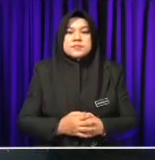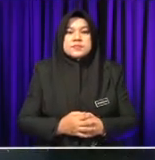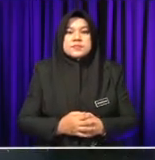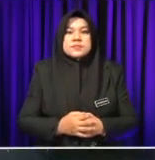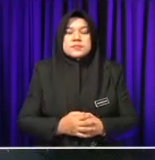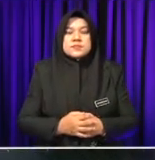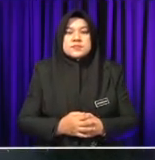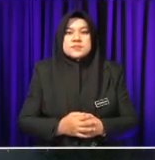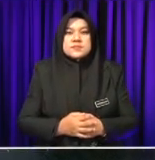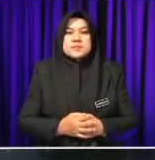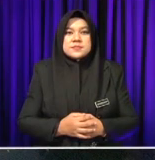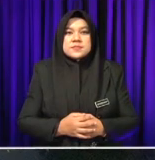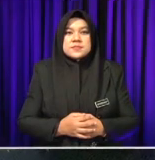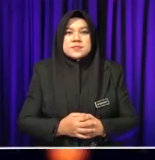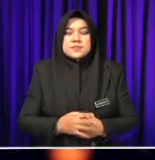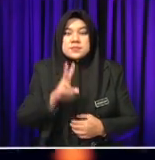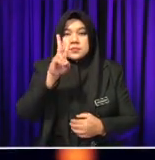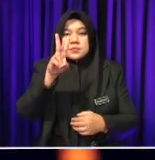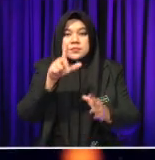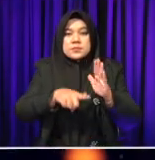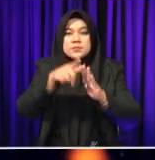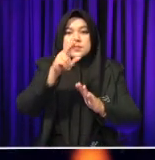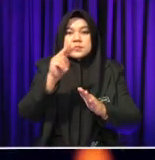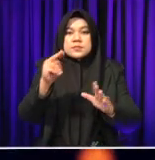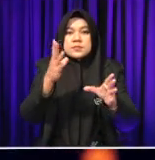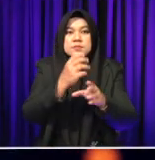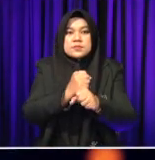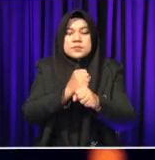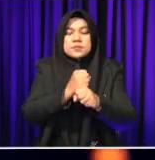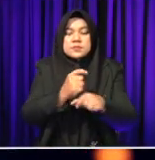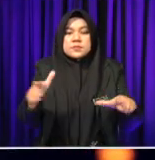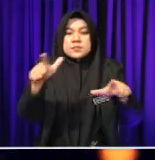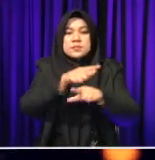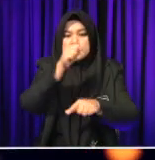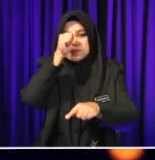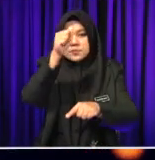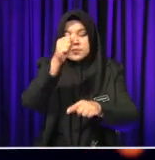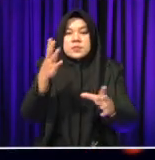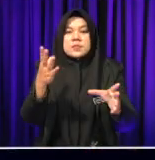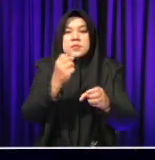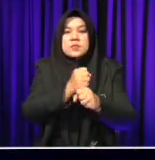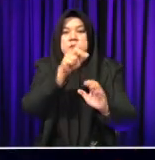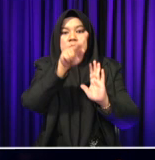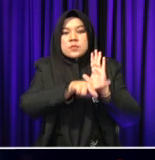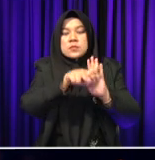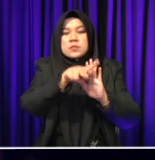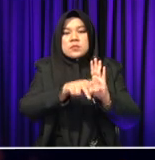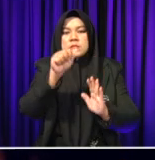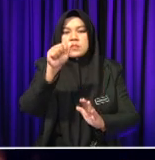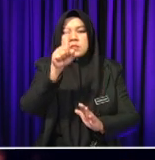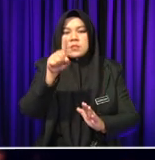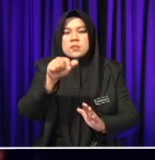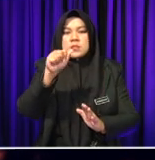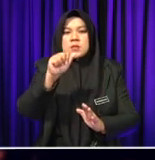ni okey dua kelebihan mendapat naungan Allah ialah dapat mengurangkan azab ketika di padang